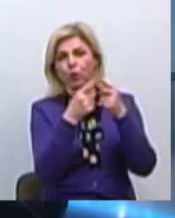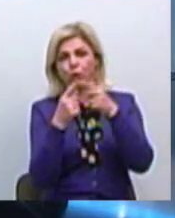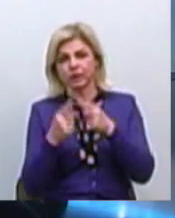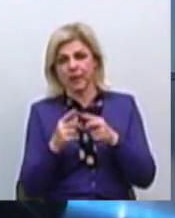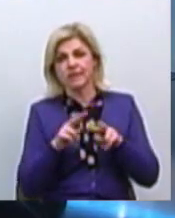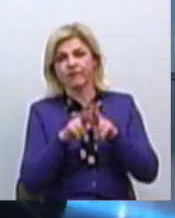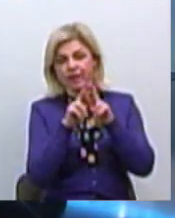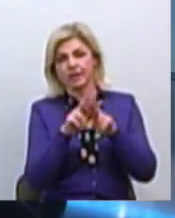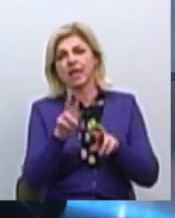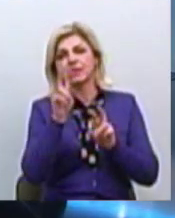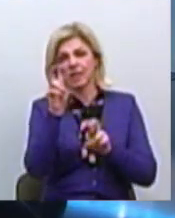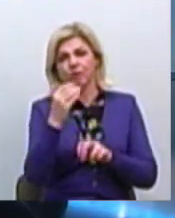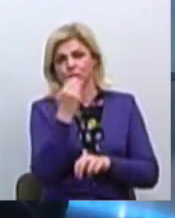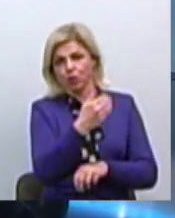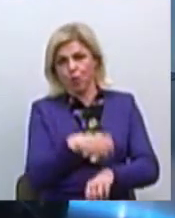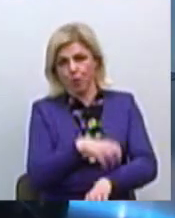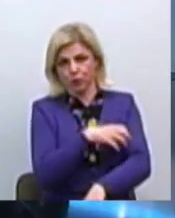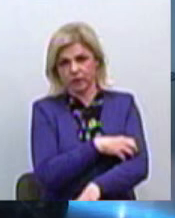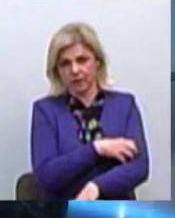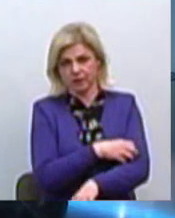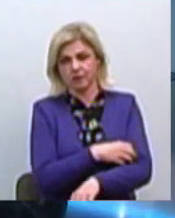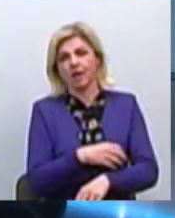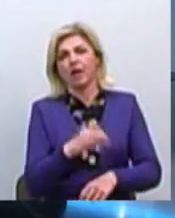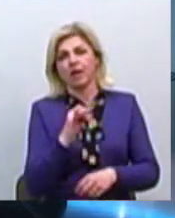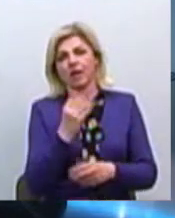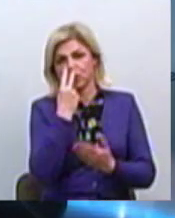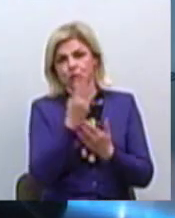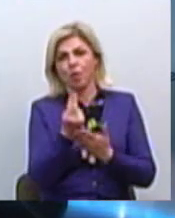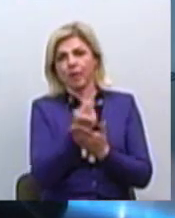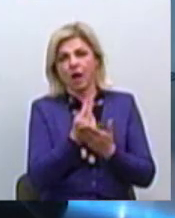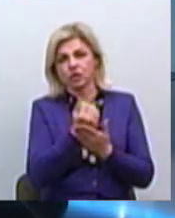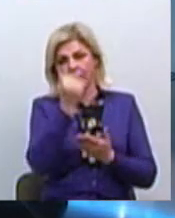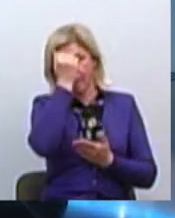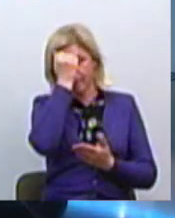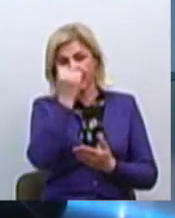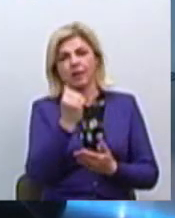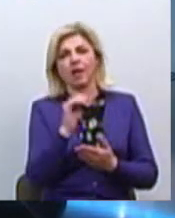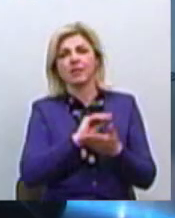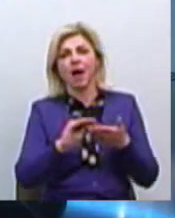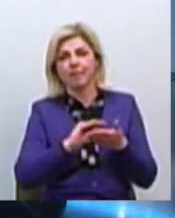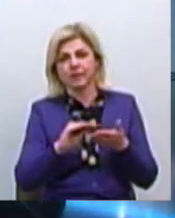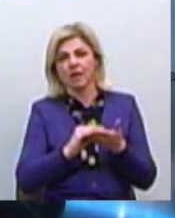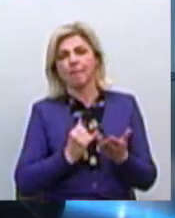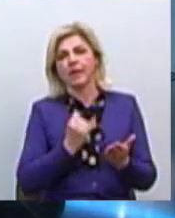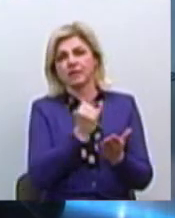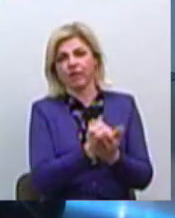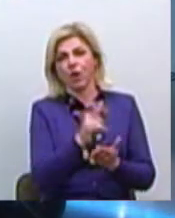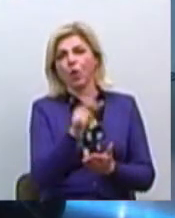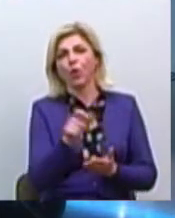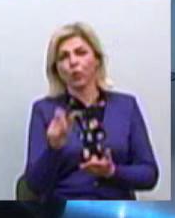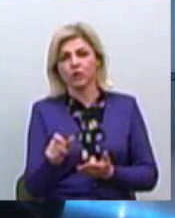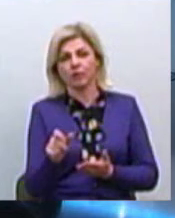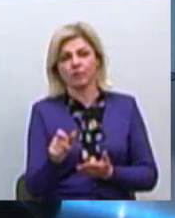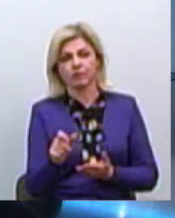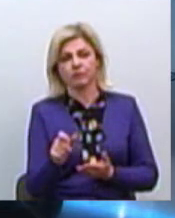зірки, символіка комуністичної партії, зображення, пам'ятники, написи, присвячені особам, які